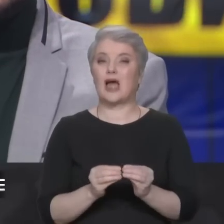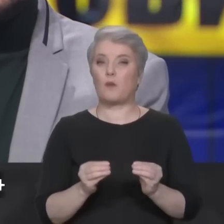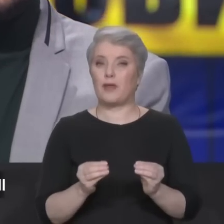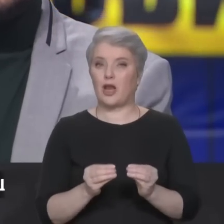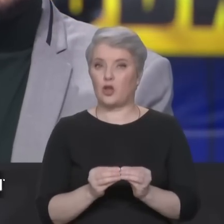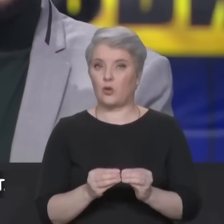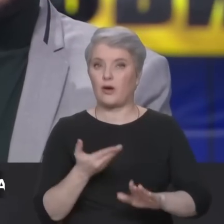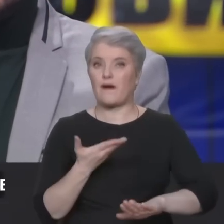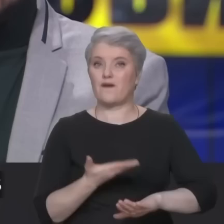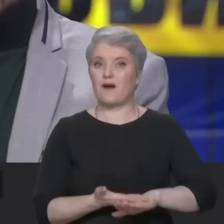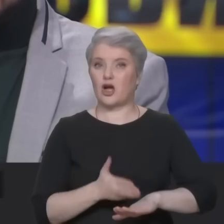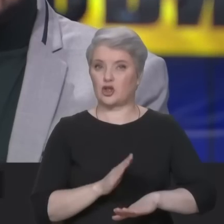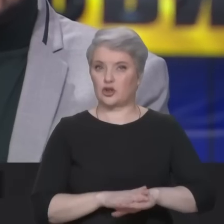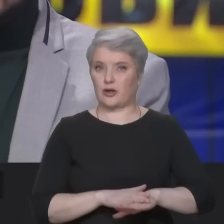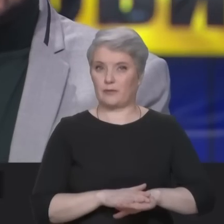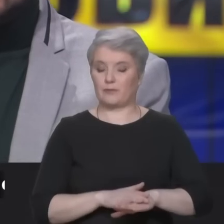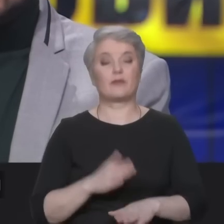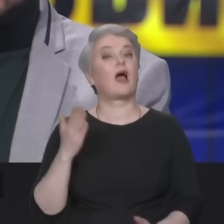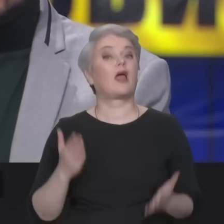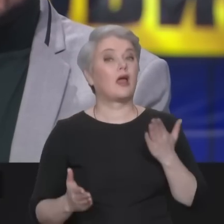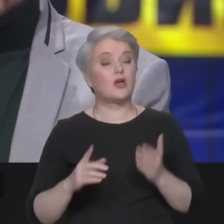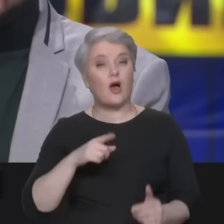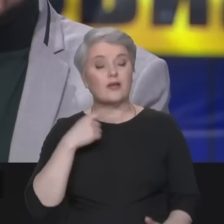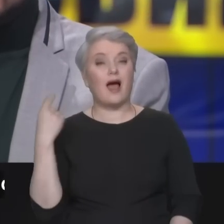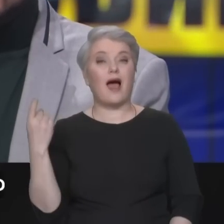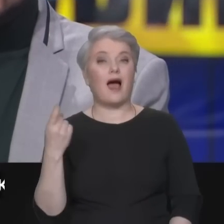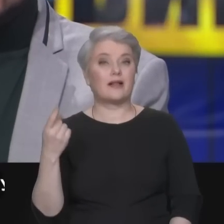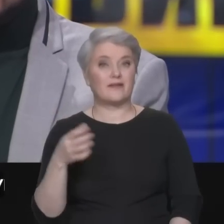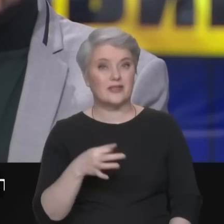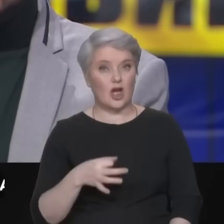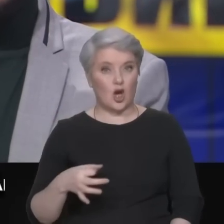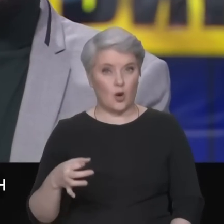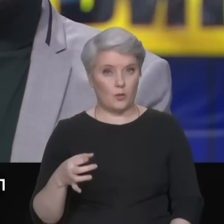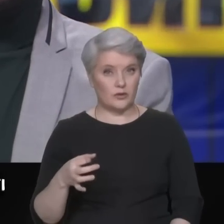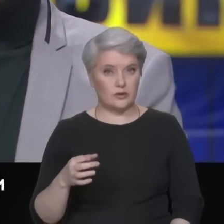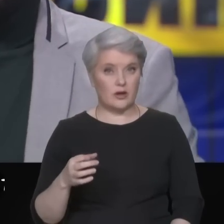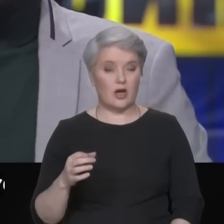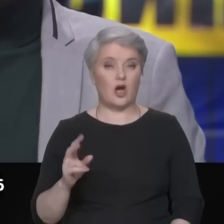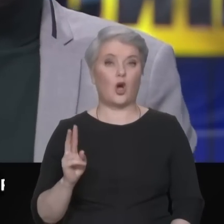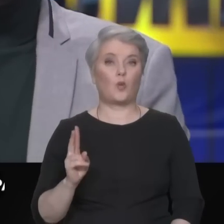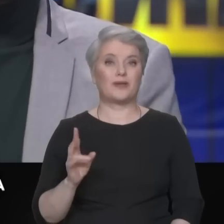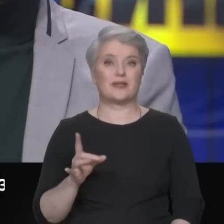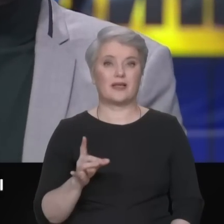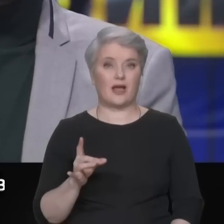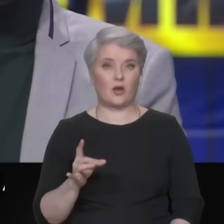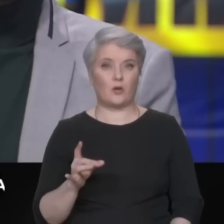про Харківську область, так, дійсно, це Куп'янський район, невелика частина Харківської області,